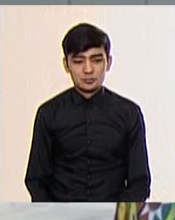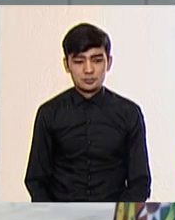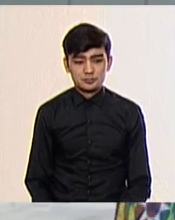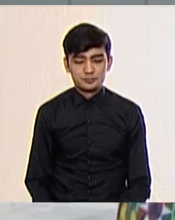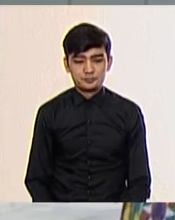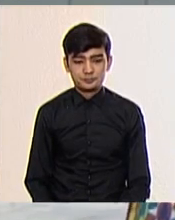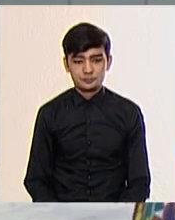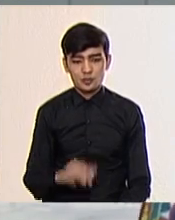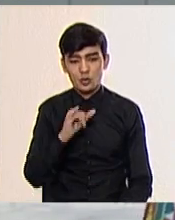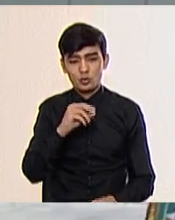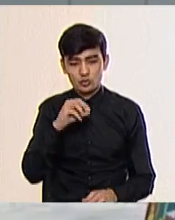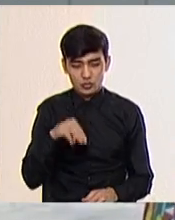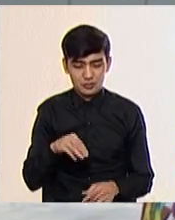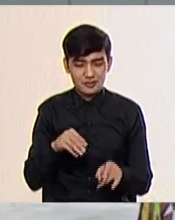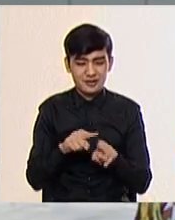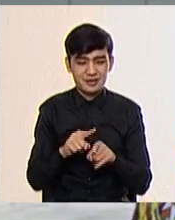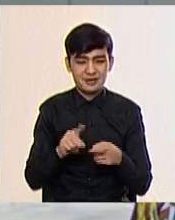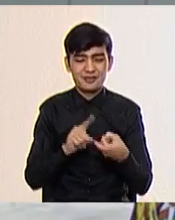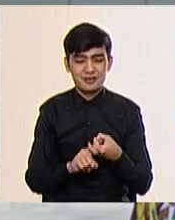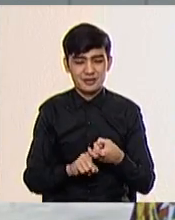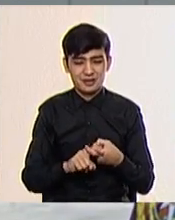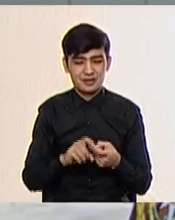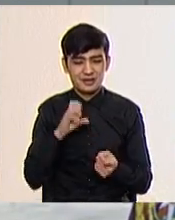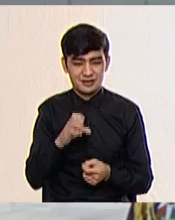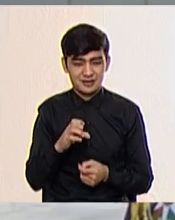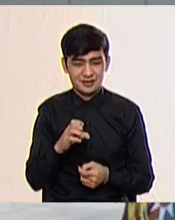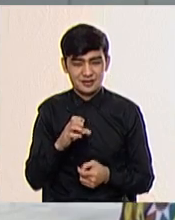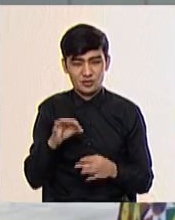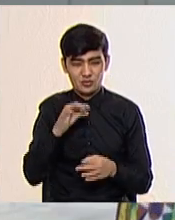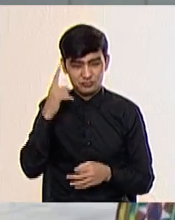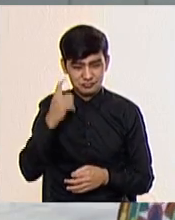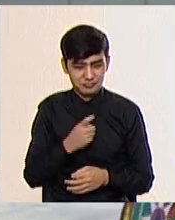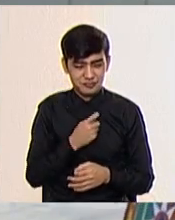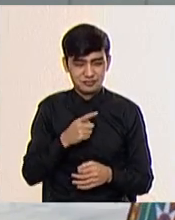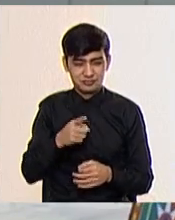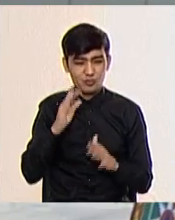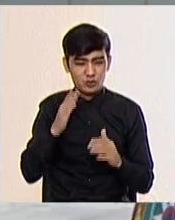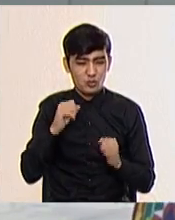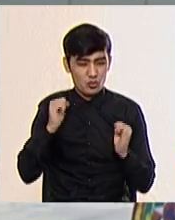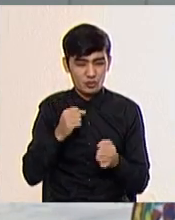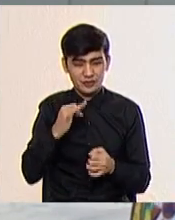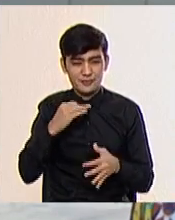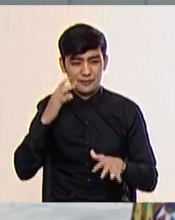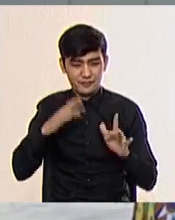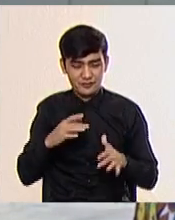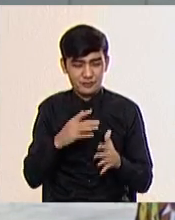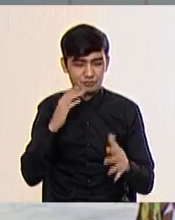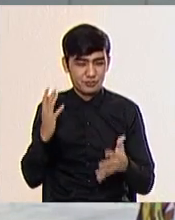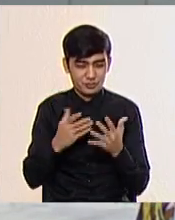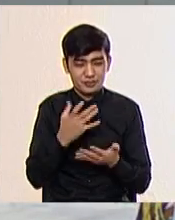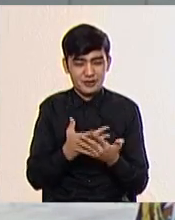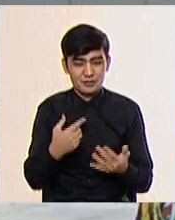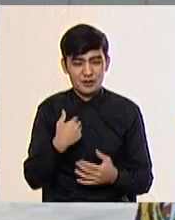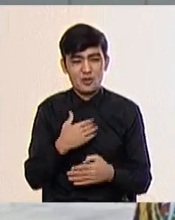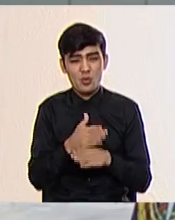С учетом сложившейся и переданного штормового предупреждения хотелось бы обратиться жителями и